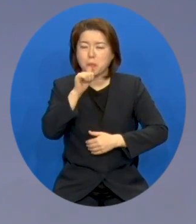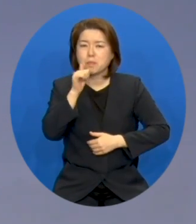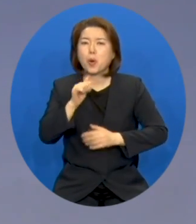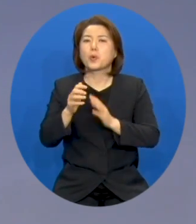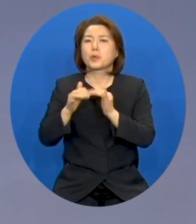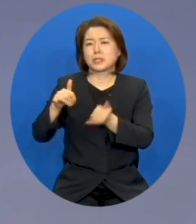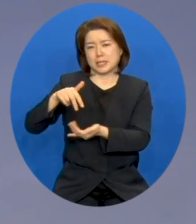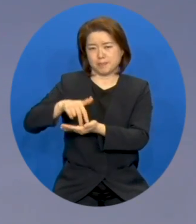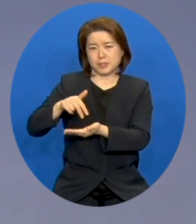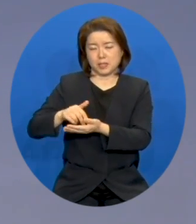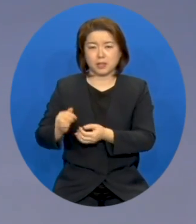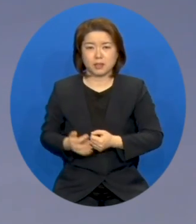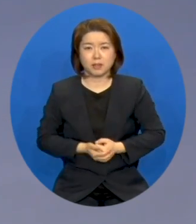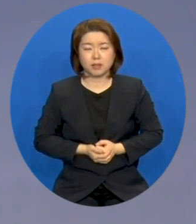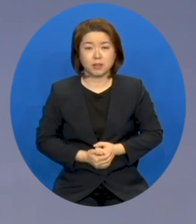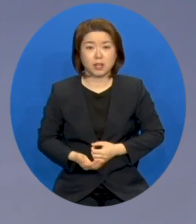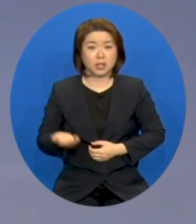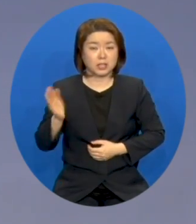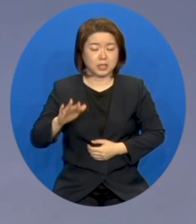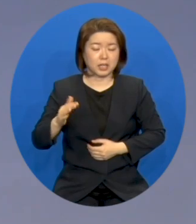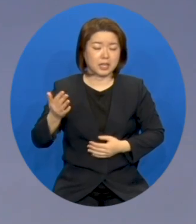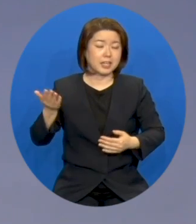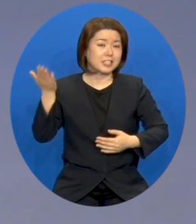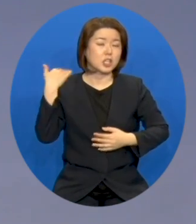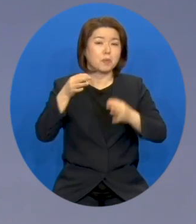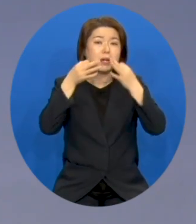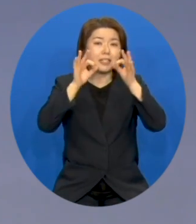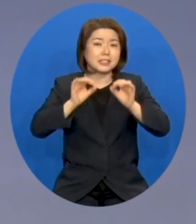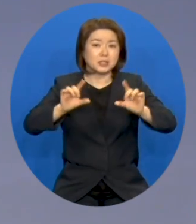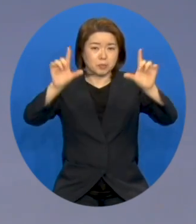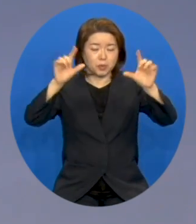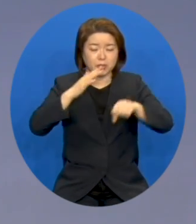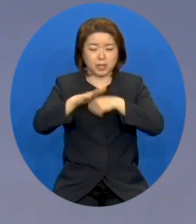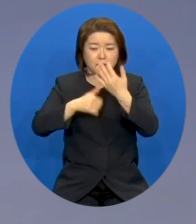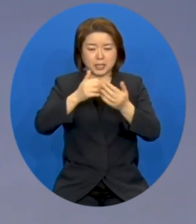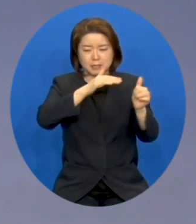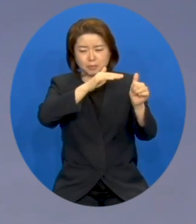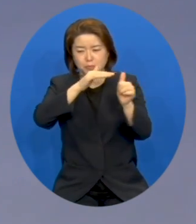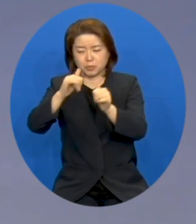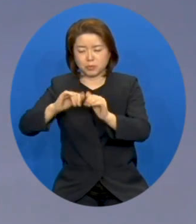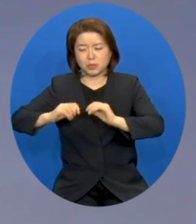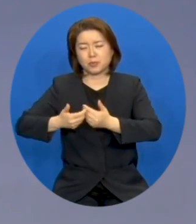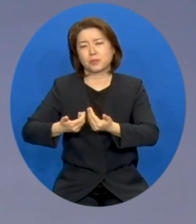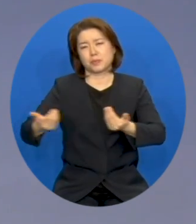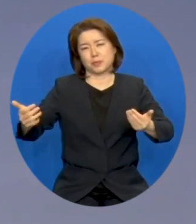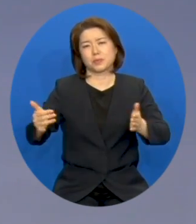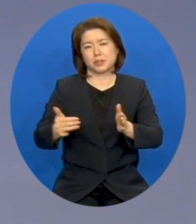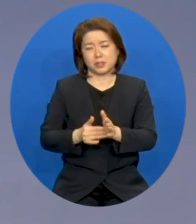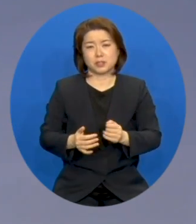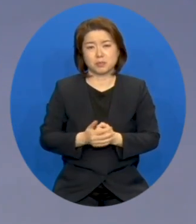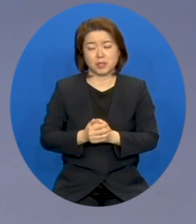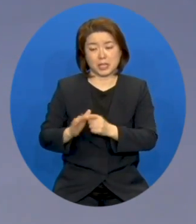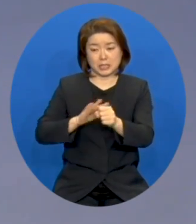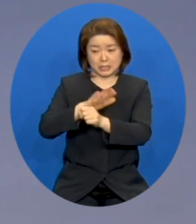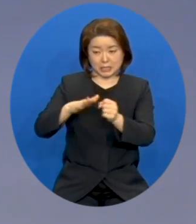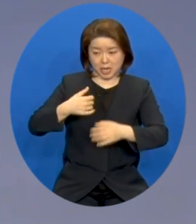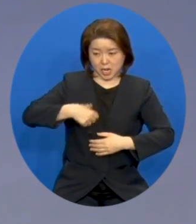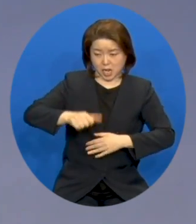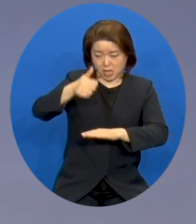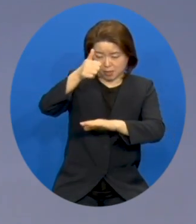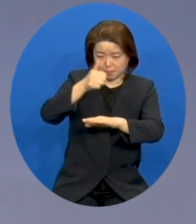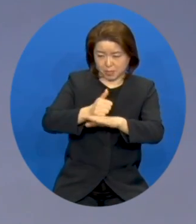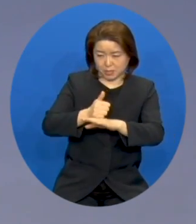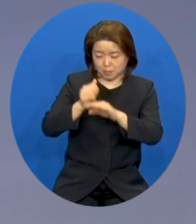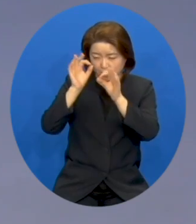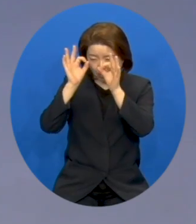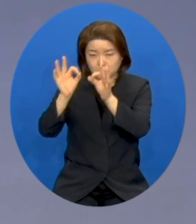변호사였습니다. 지난 금요일 하나님의 부름을 받았습니다. 사랑하는 아들의 마지막을